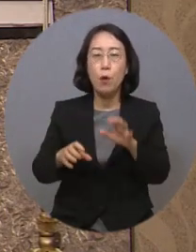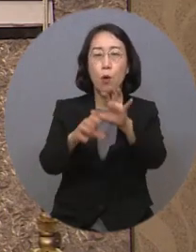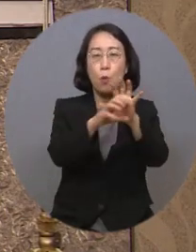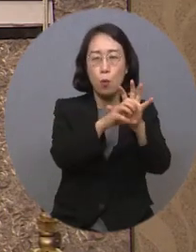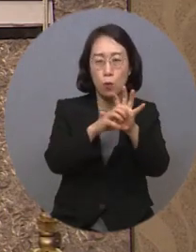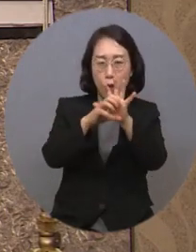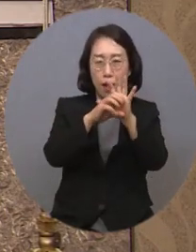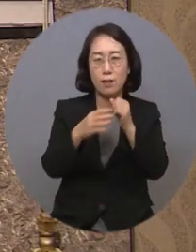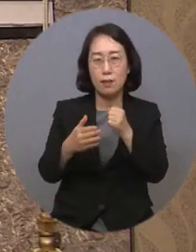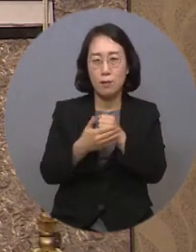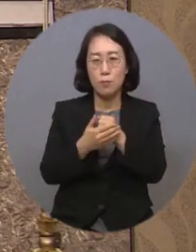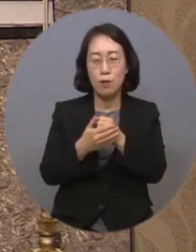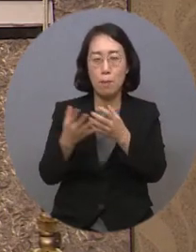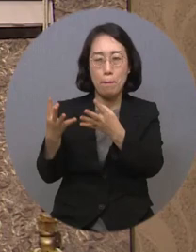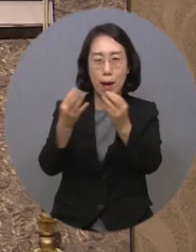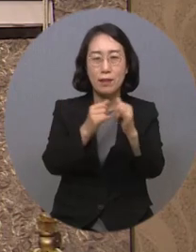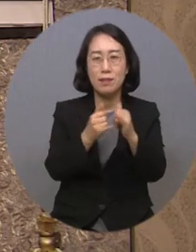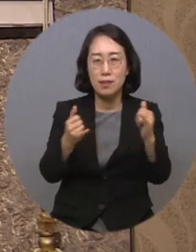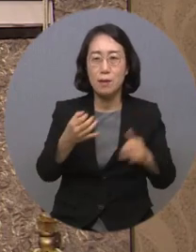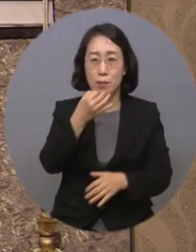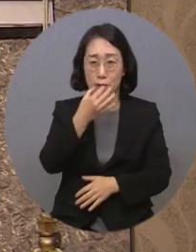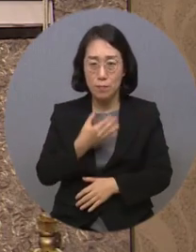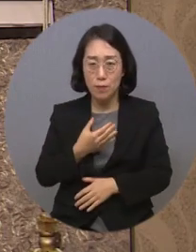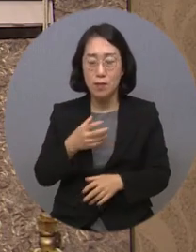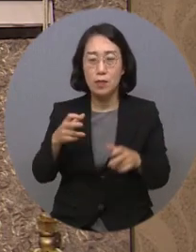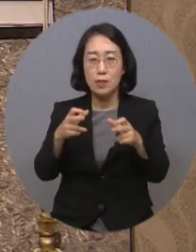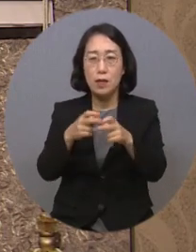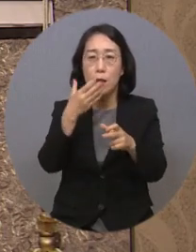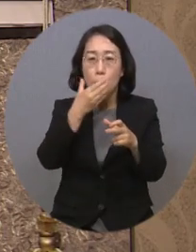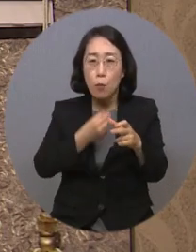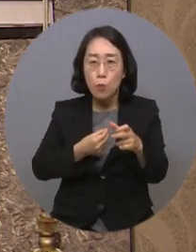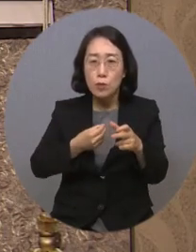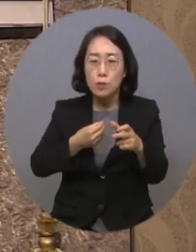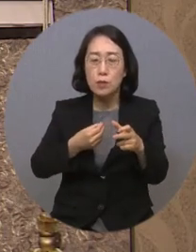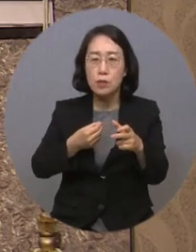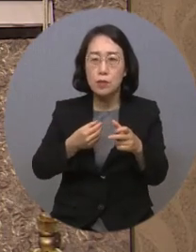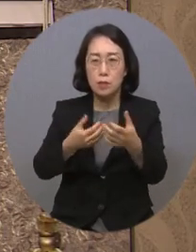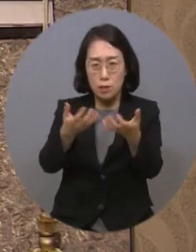사람들이 힘들어하고 있습니다. 우리 장애인 복지계도 예외는 아닙니다.